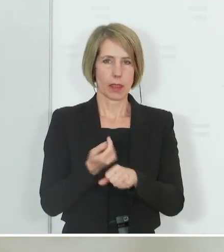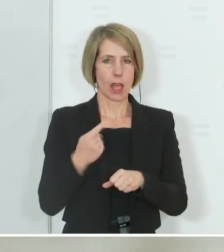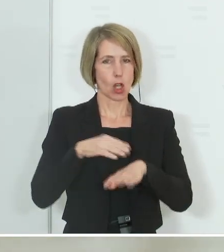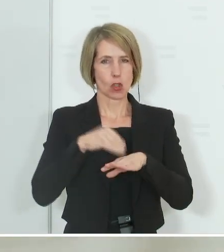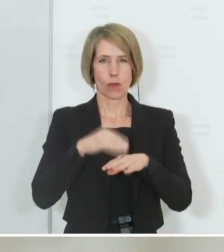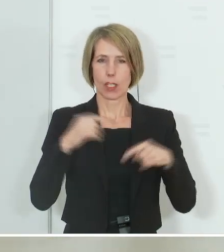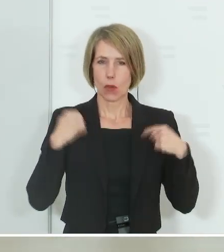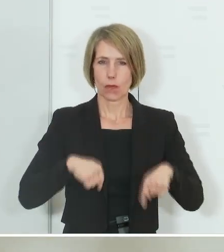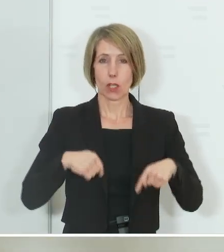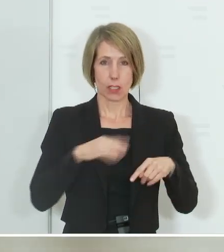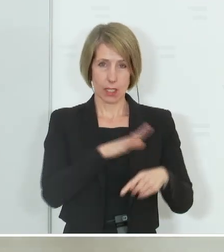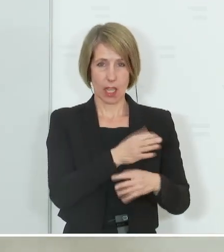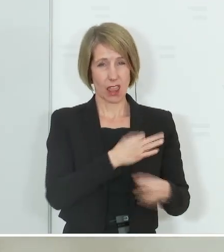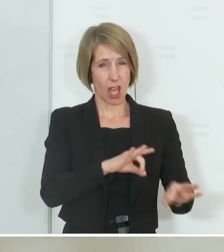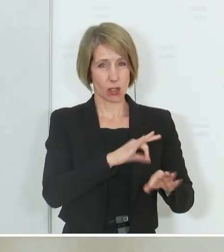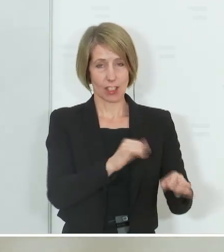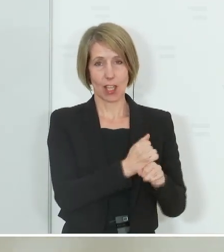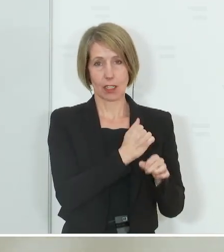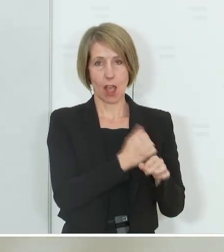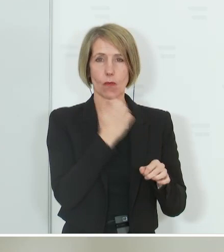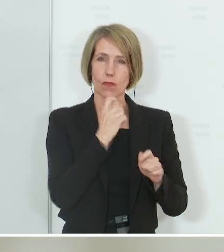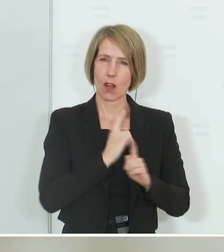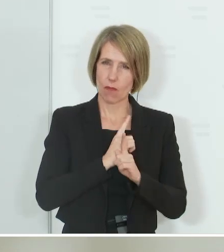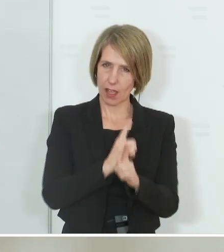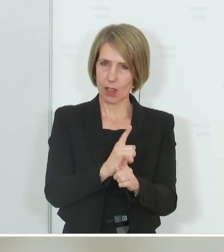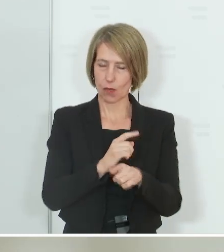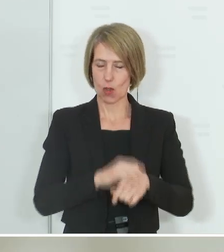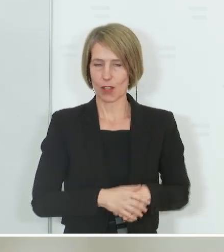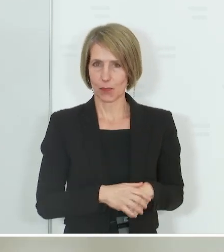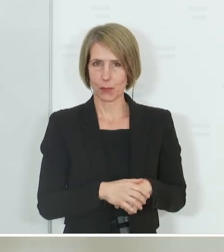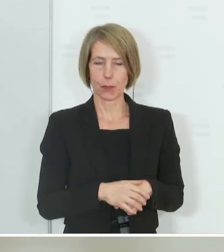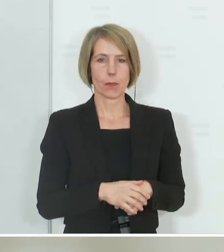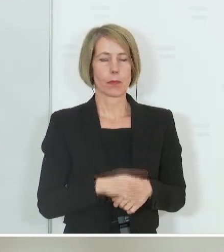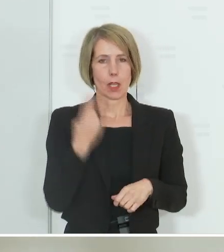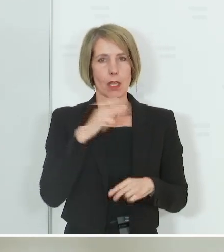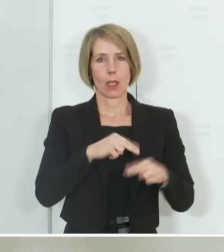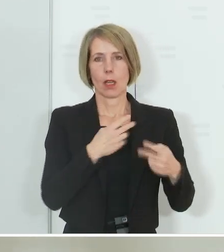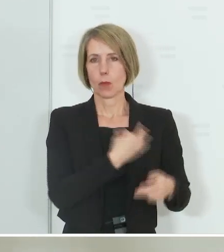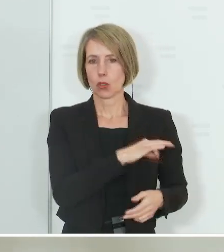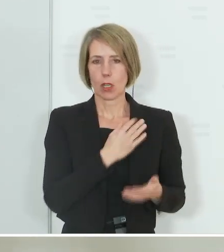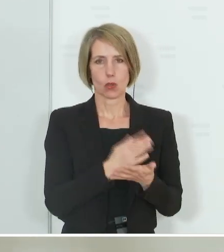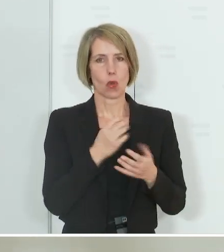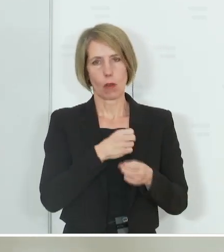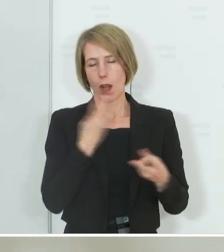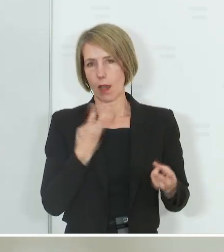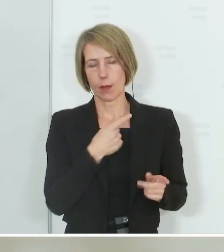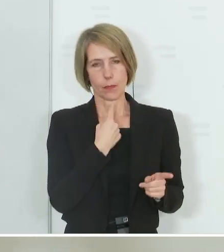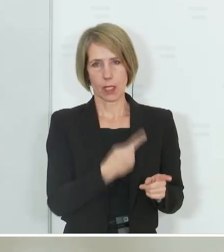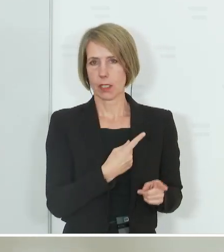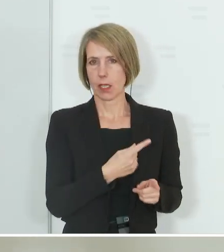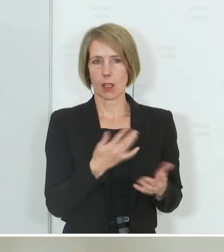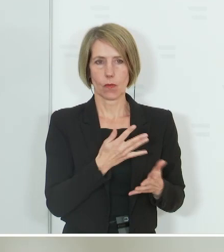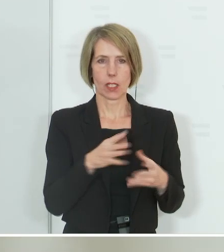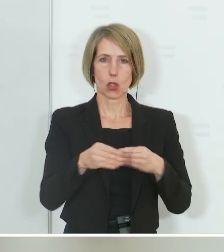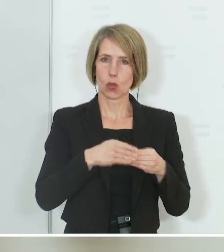Vorsitzes weiter unterstützen. Der Bundeskanzler war klar, er hat darauf hingezeigt, dass viel Zusammenarbeit